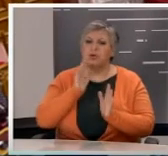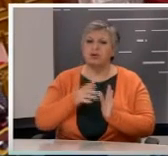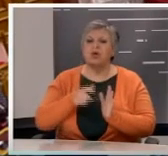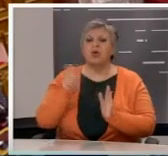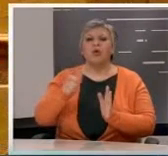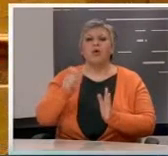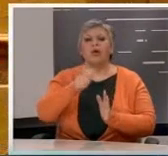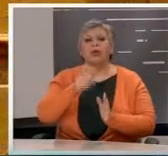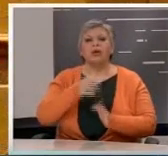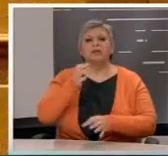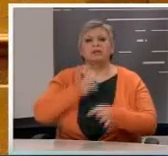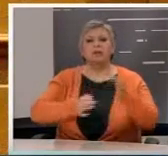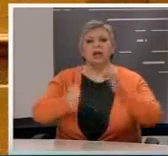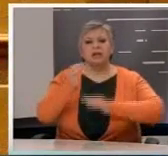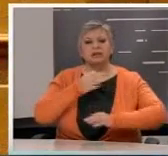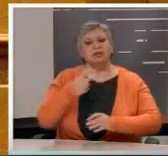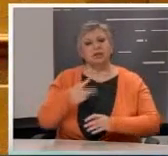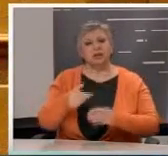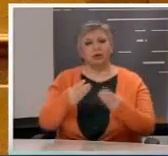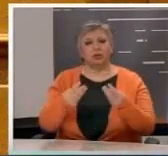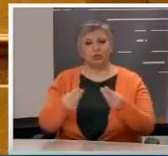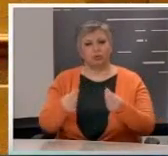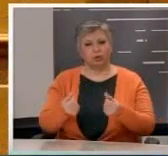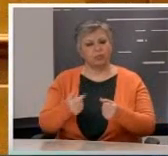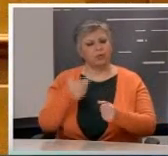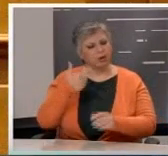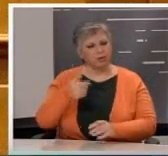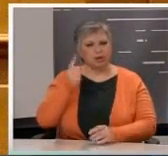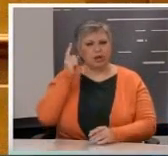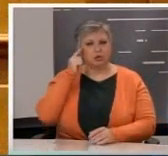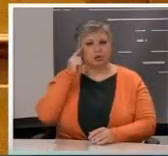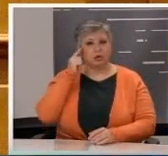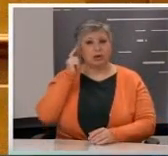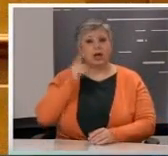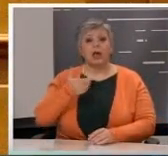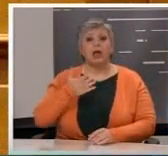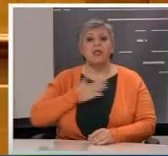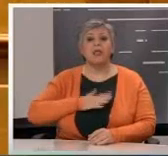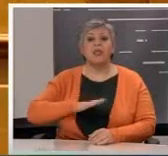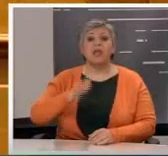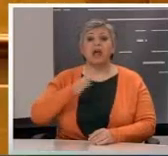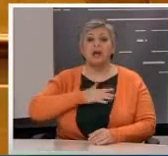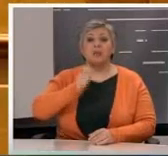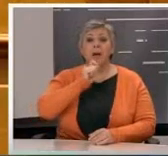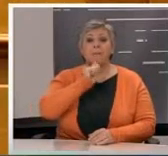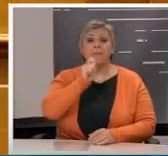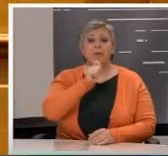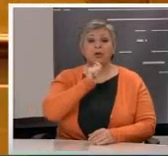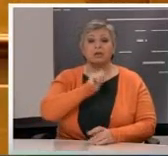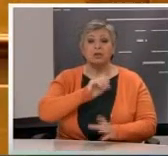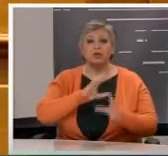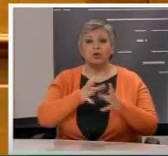να φανούν εύλογα. Το θέμα όμως αφορά τη βούληση του πολιτικού συστήματος, αλλά η